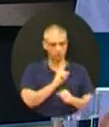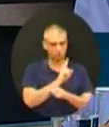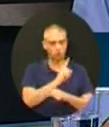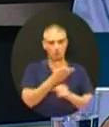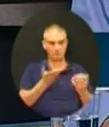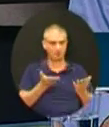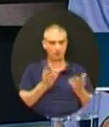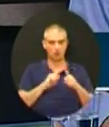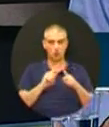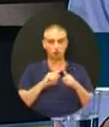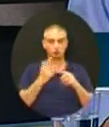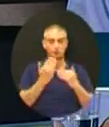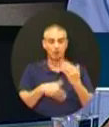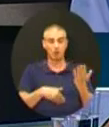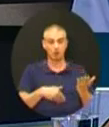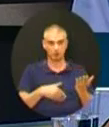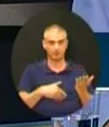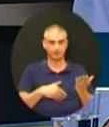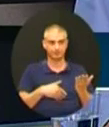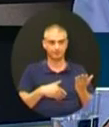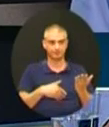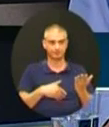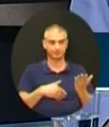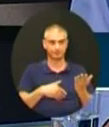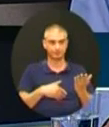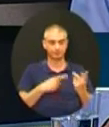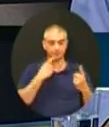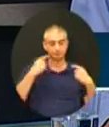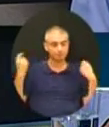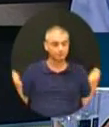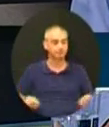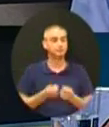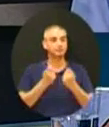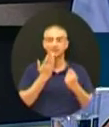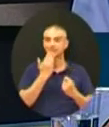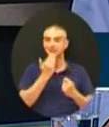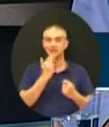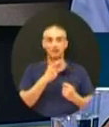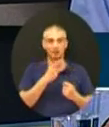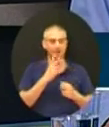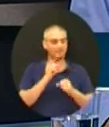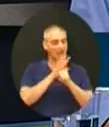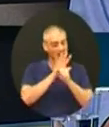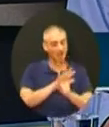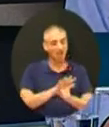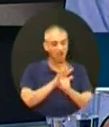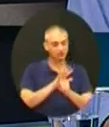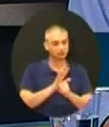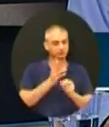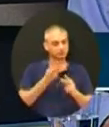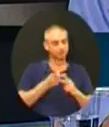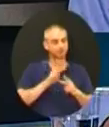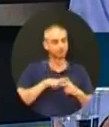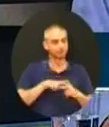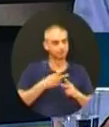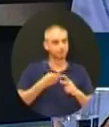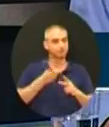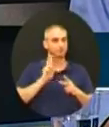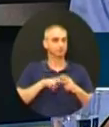של החודשים האחרונים, מסע, קמפיין ישראלי ולחץ שהולך